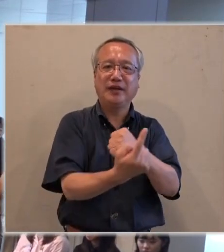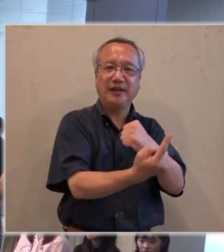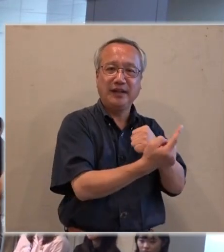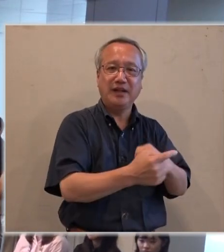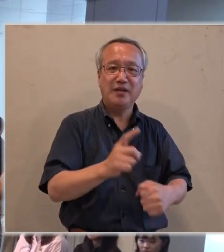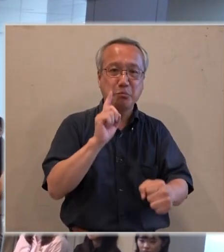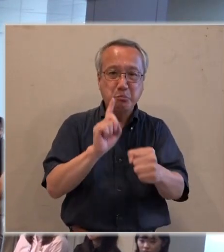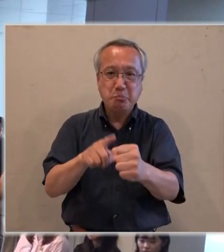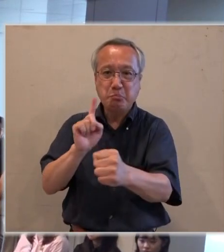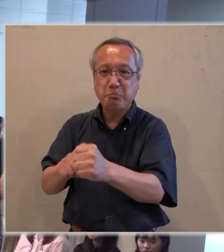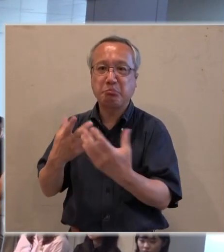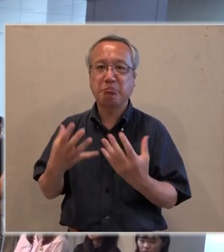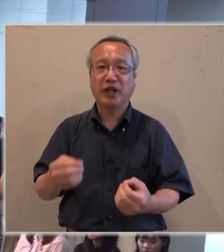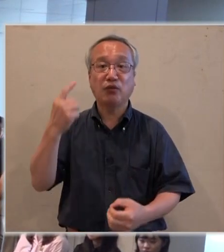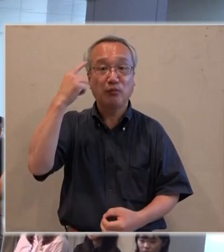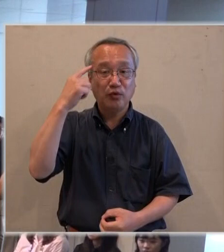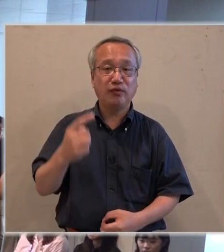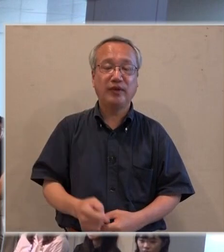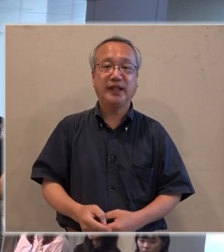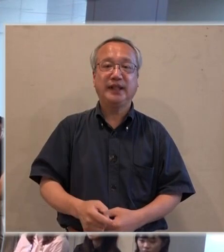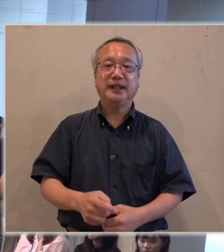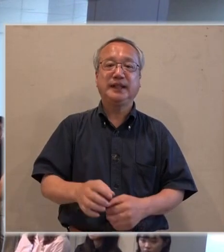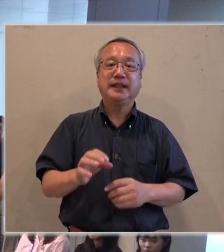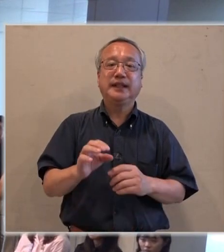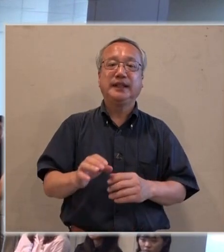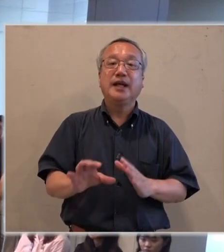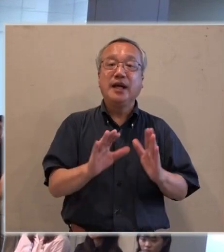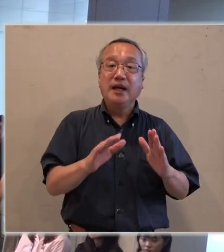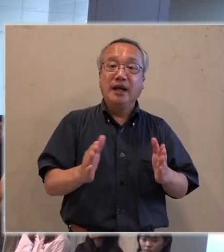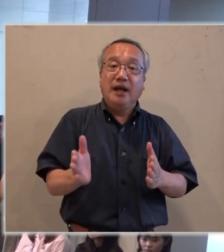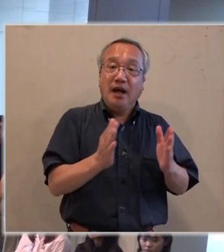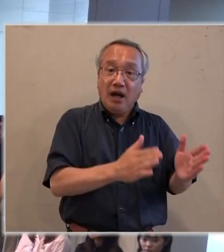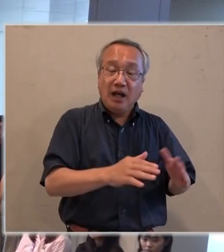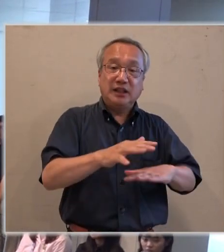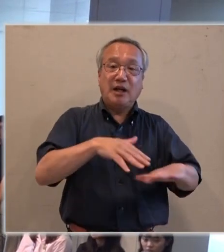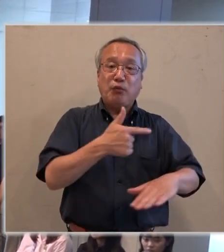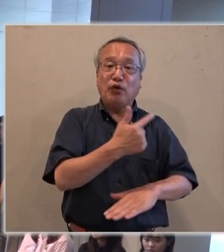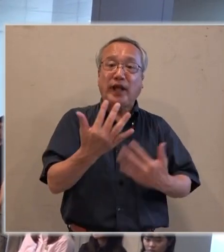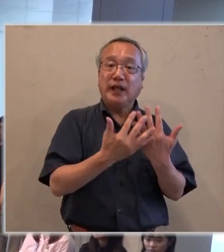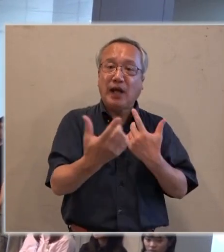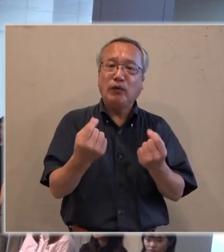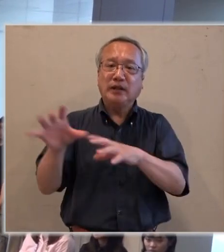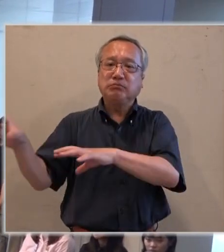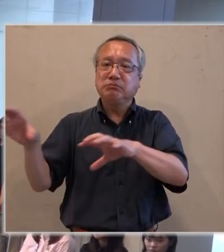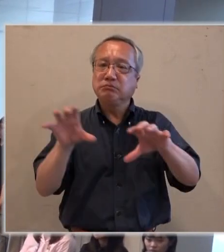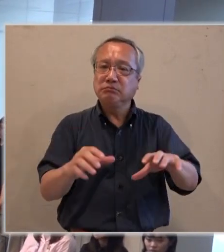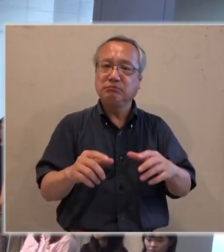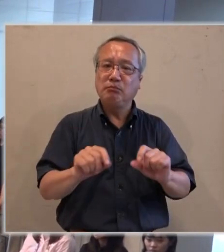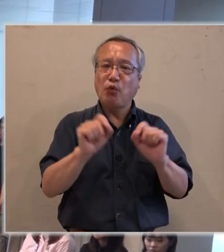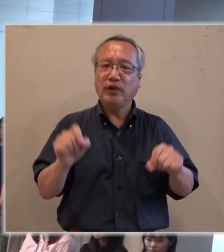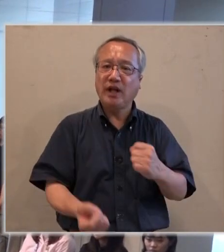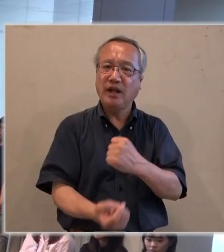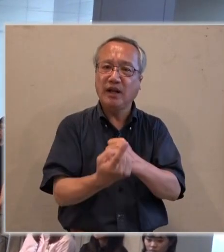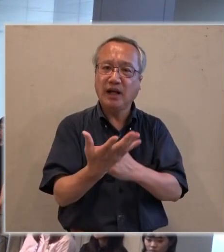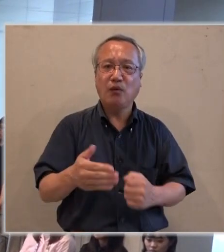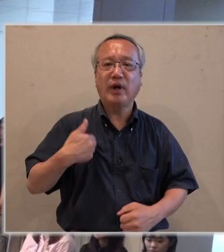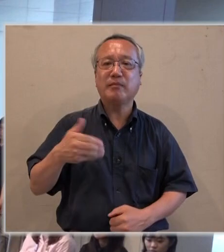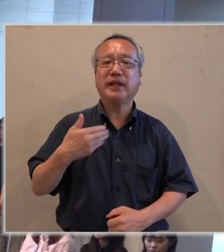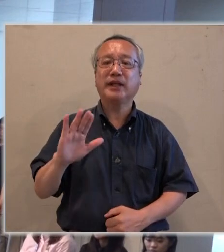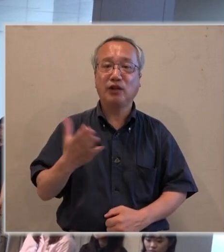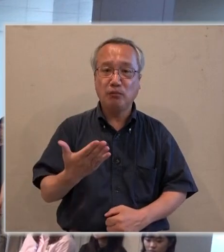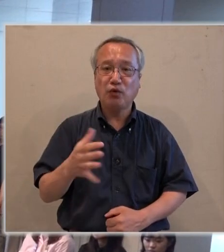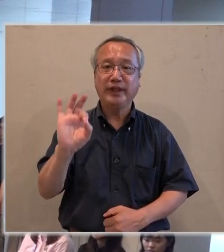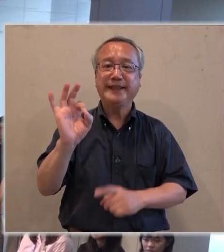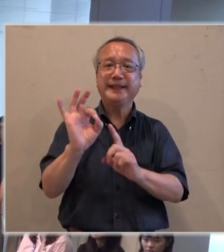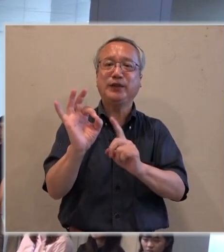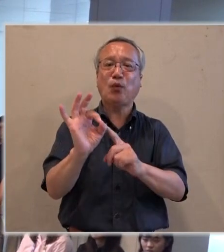よ。で費用で札幌大会がこのような問題を抱えるかどうかは分かりませんが、費用の問題とか